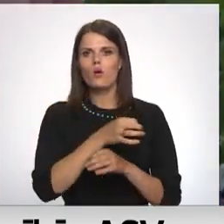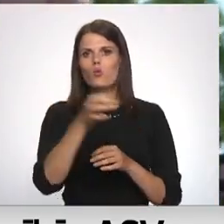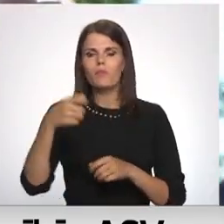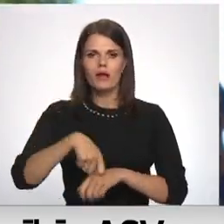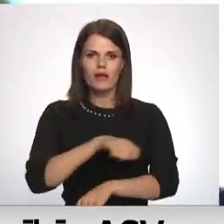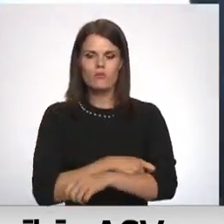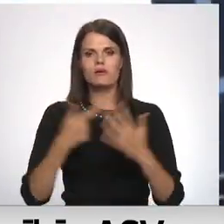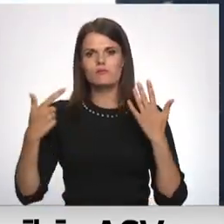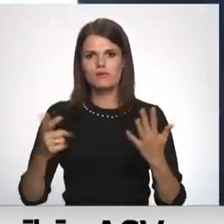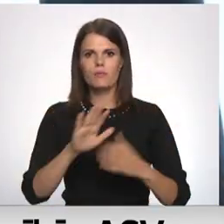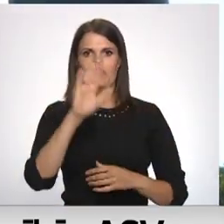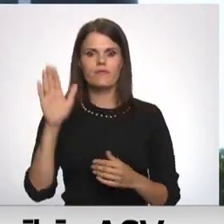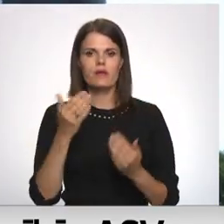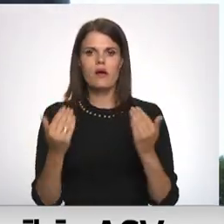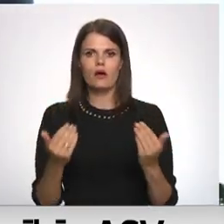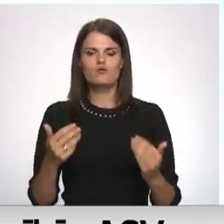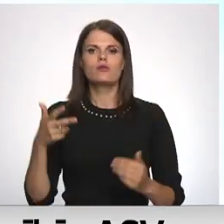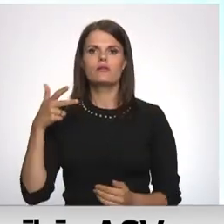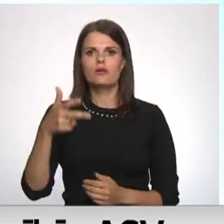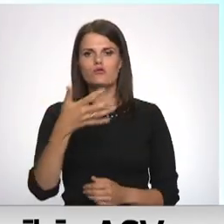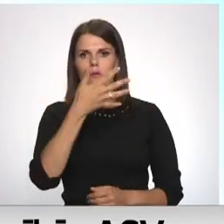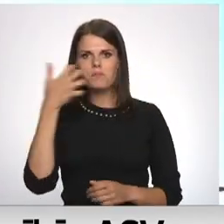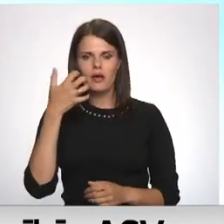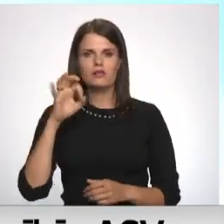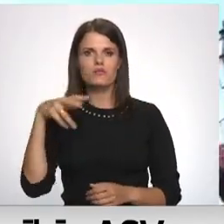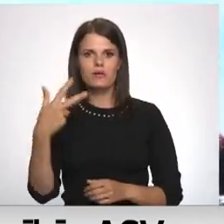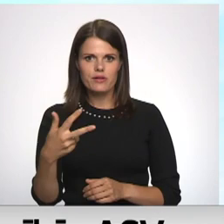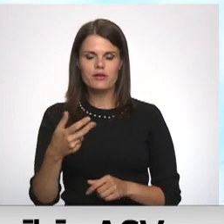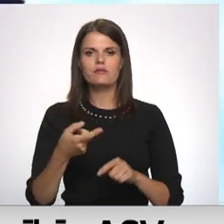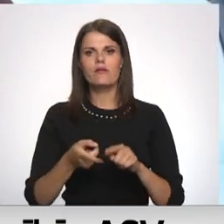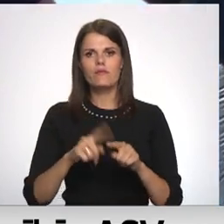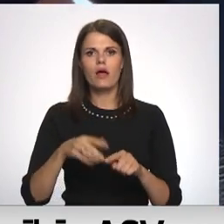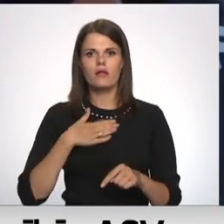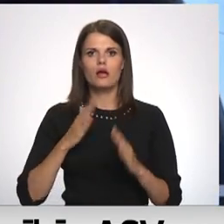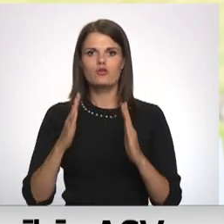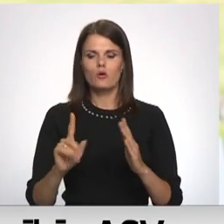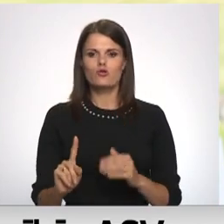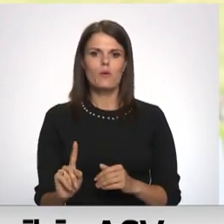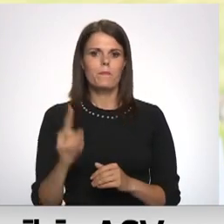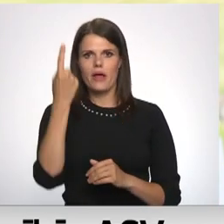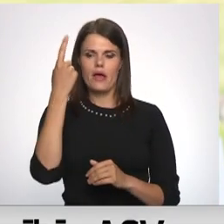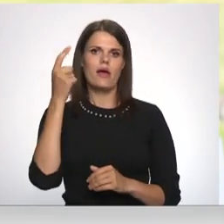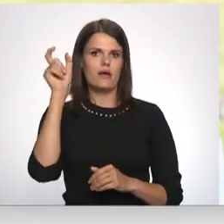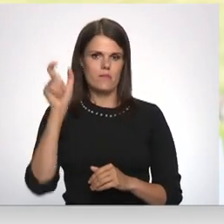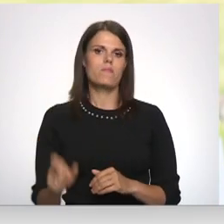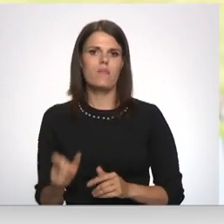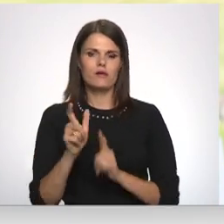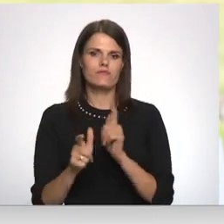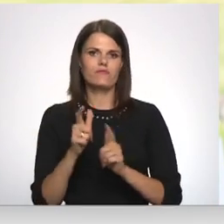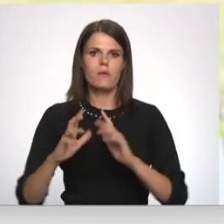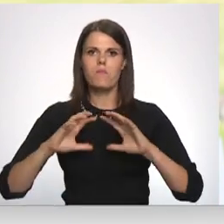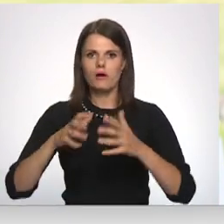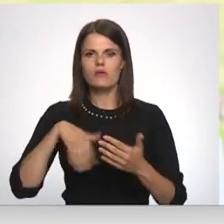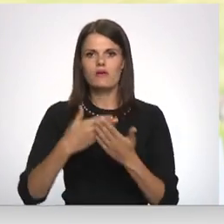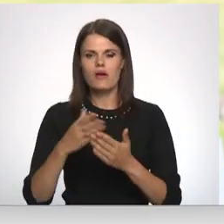kilometriem 7 dienās, esošais ir 3503, un tad es būšu pirmais ultra riteņbraucējs vai riteņbraucējs pasaulē, ja